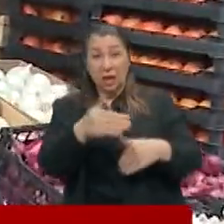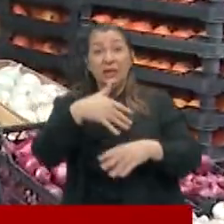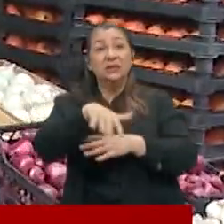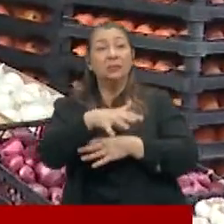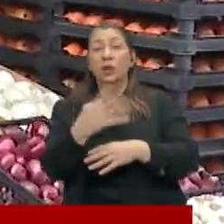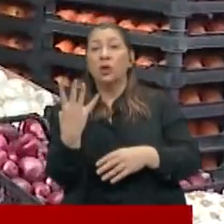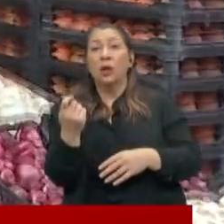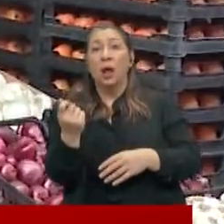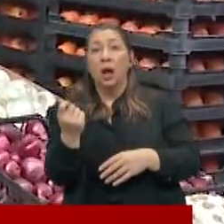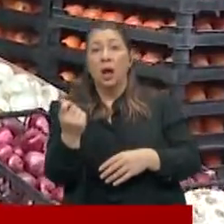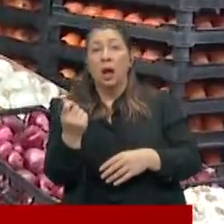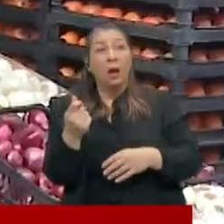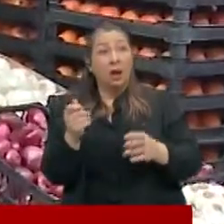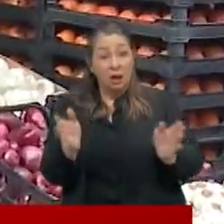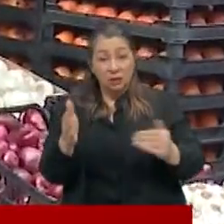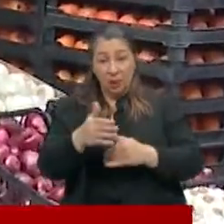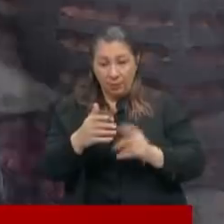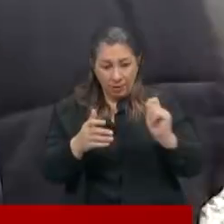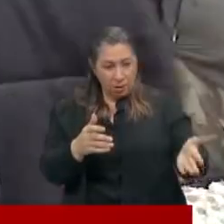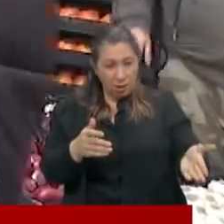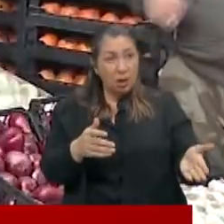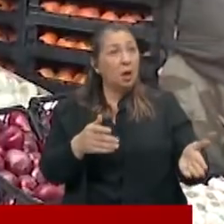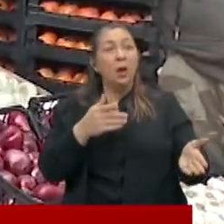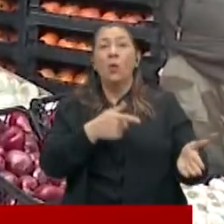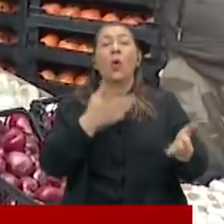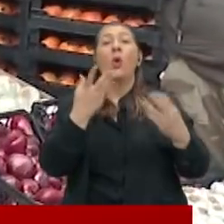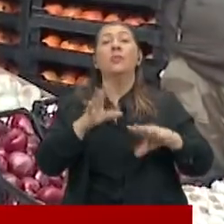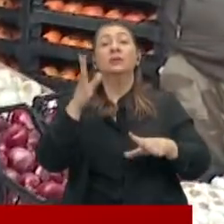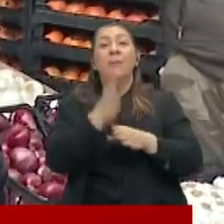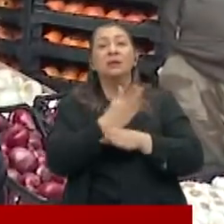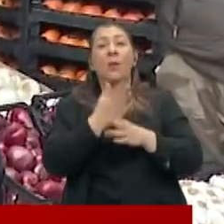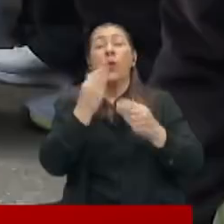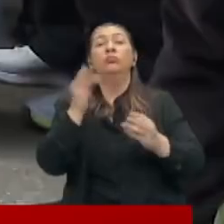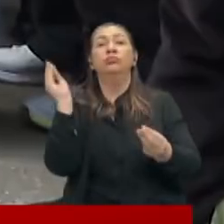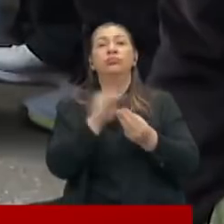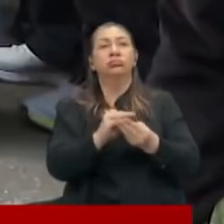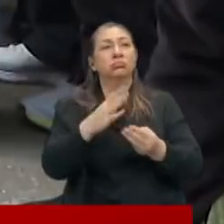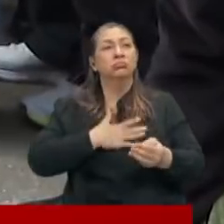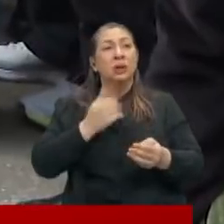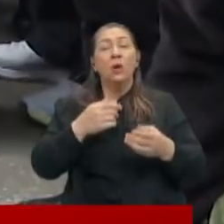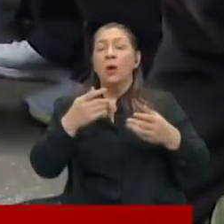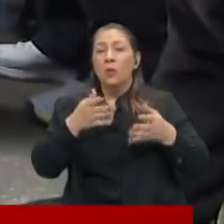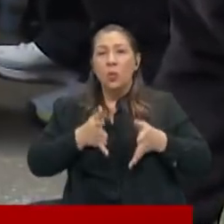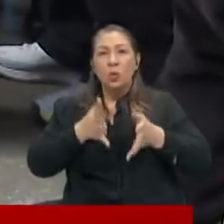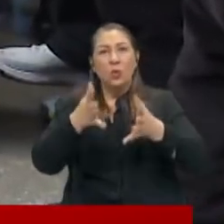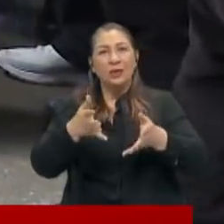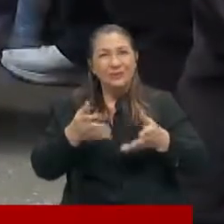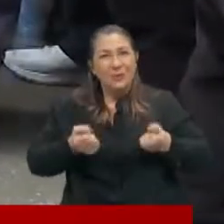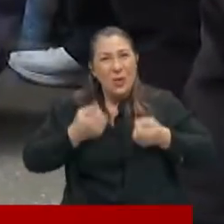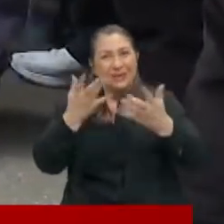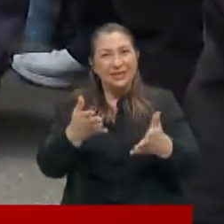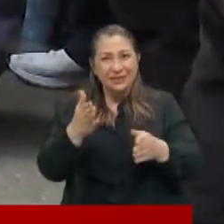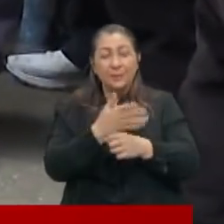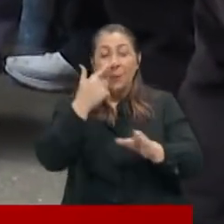ıspanağın kilosu 4 milyon lira. Kasa ıspanaktan pahalı. Evet, ham maddenin olmadığından dolayı böyle zam yaptılar. Üreticinin masrafları, özellikle de